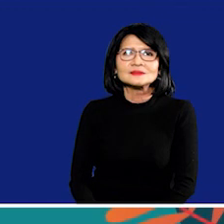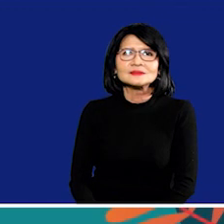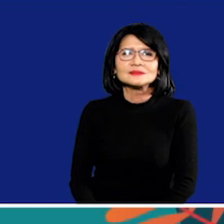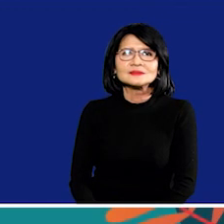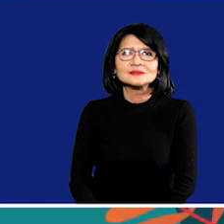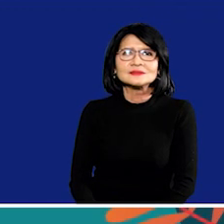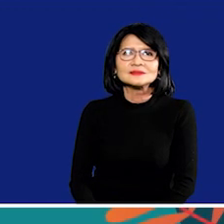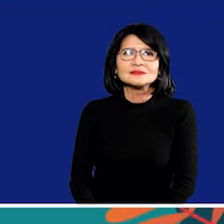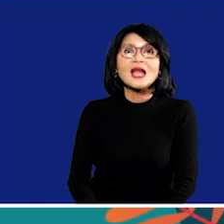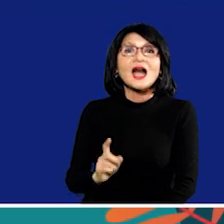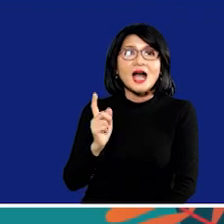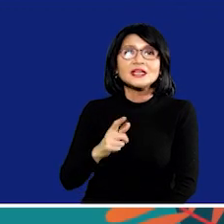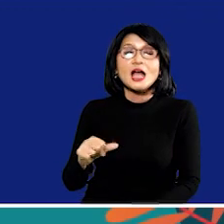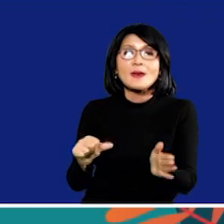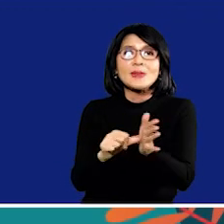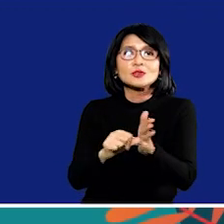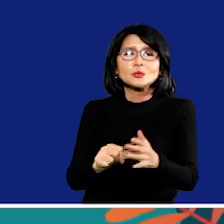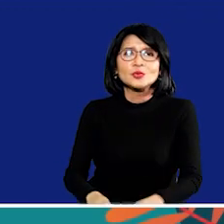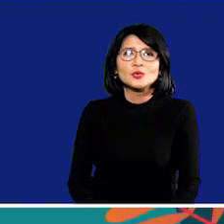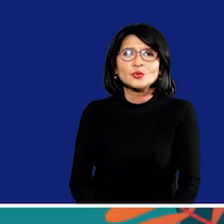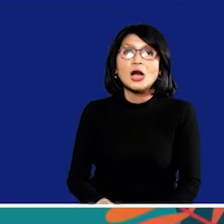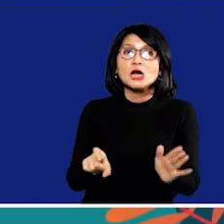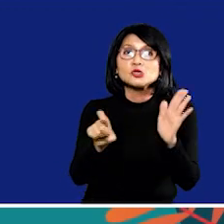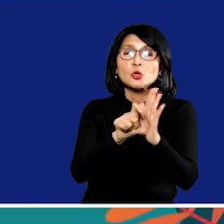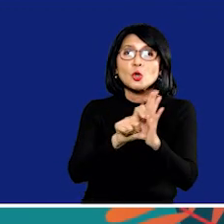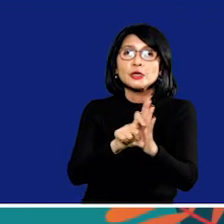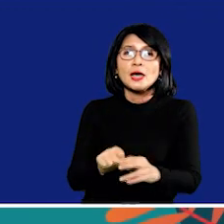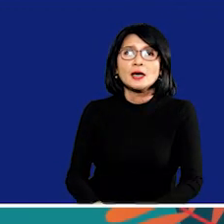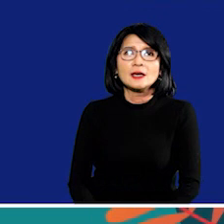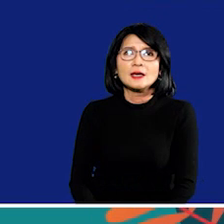Ada. Seperti misalnya,